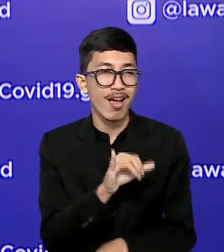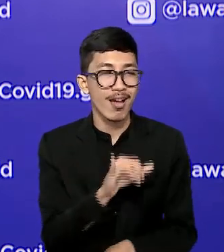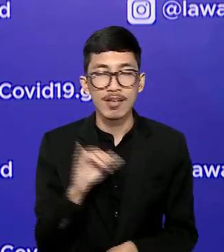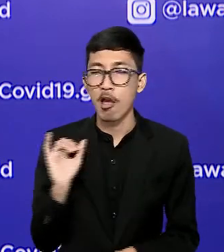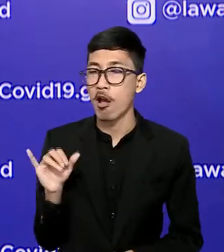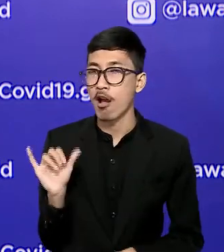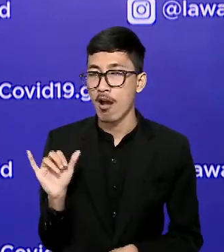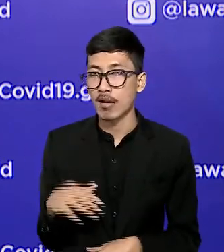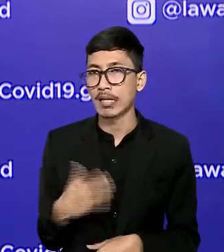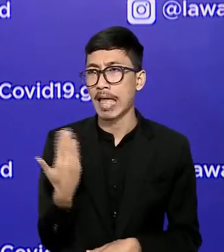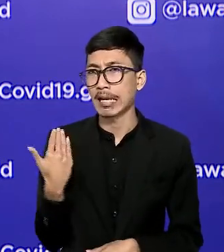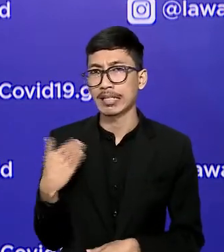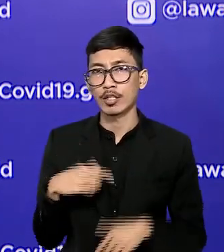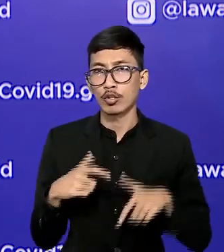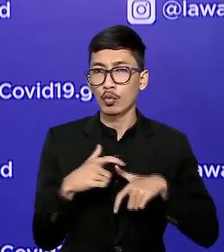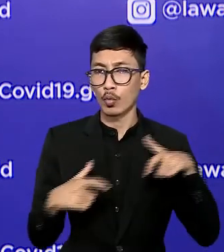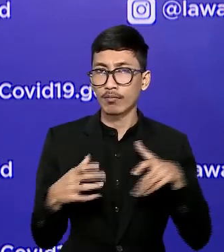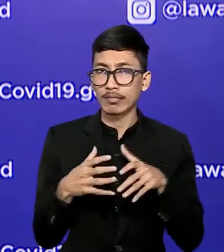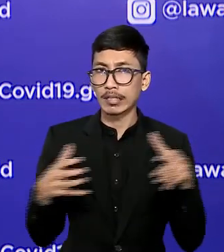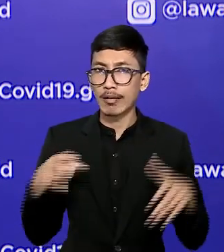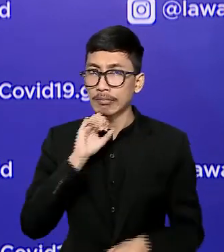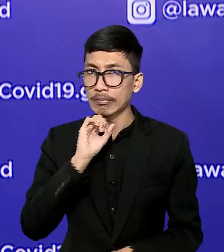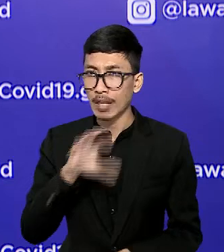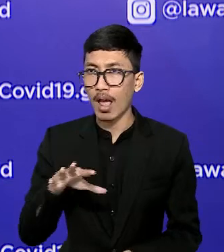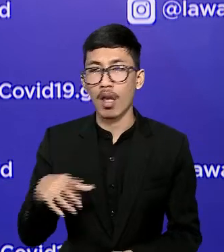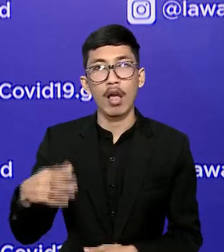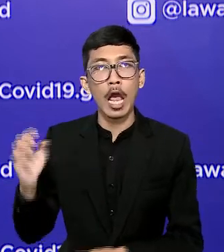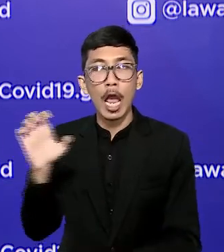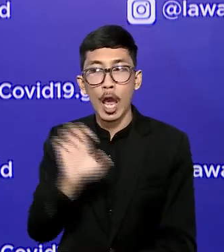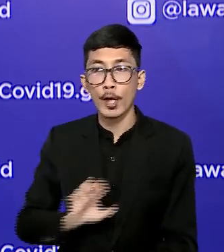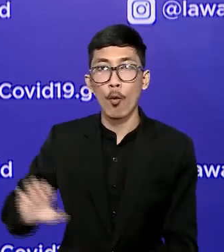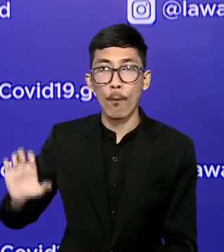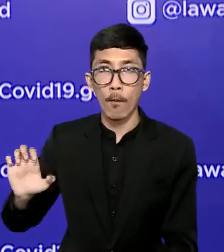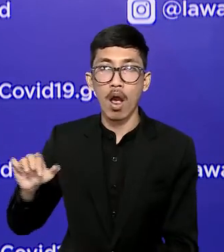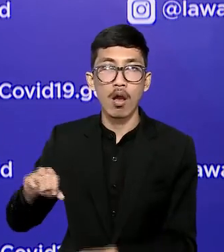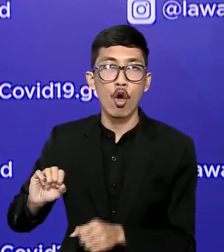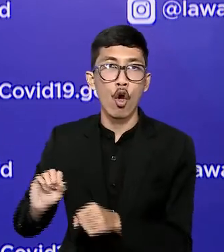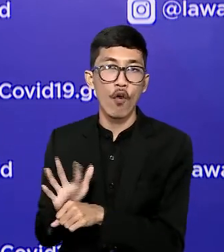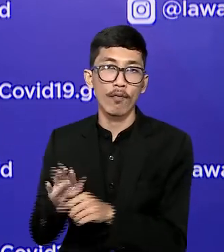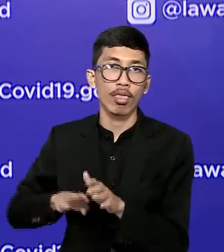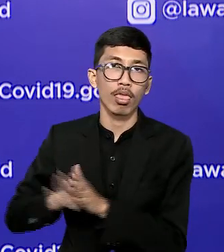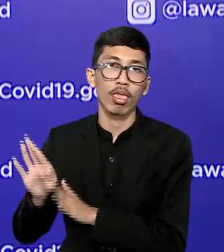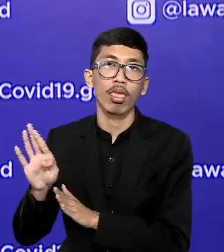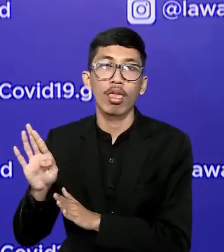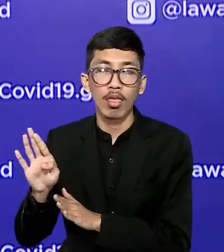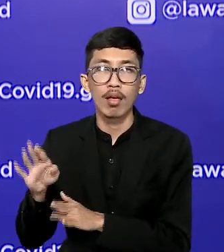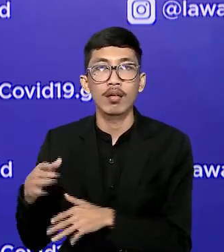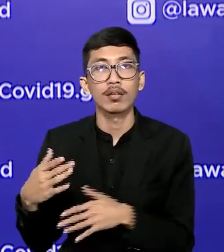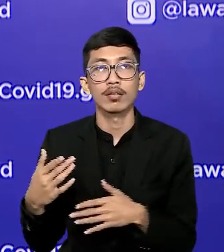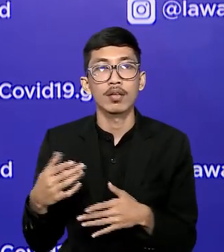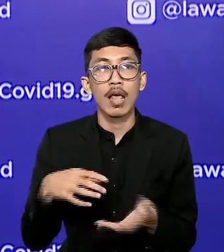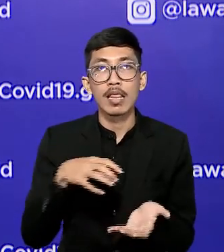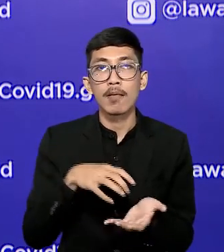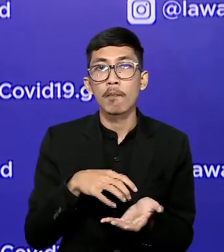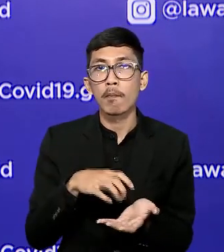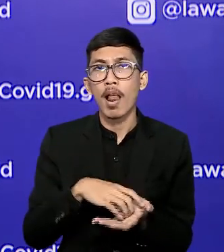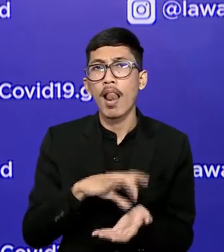oleh para dubes mendominasi penyumbang kasus tertinggi di dunia jika dibandingkan dengan kawasan lain lalu bagaimana sebetulnya